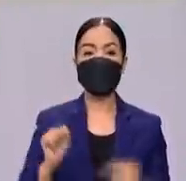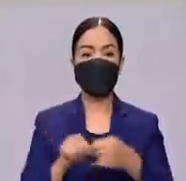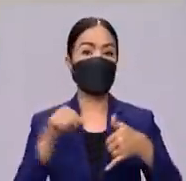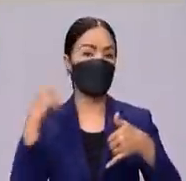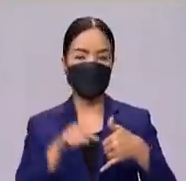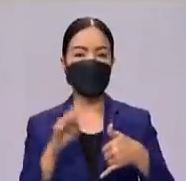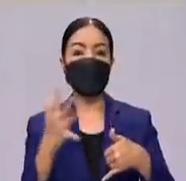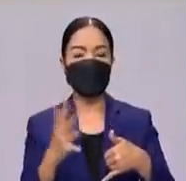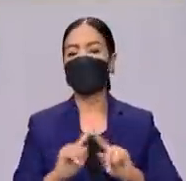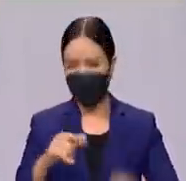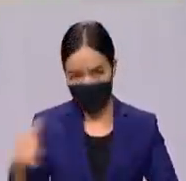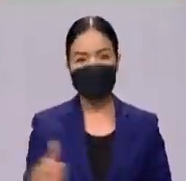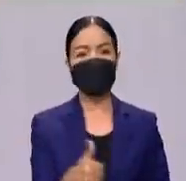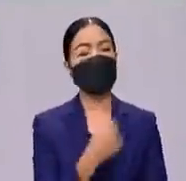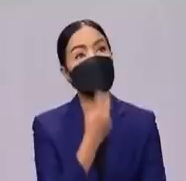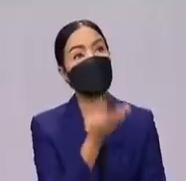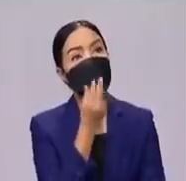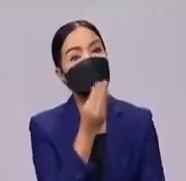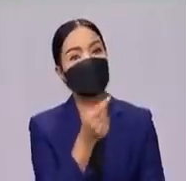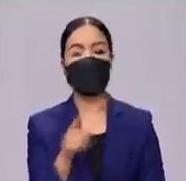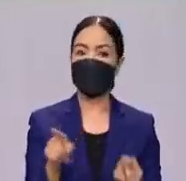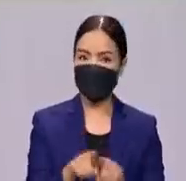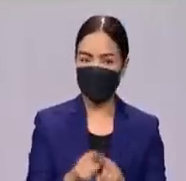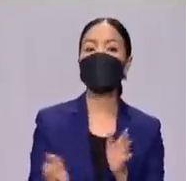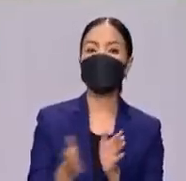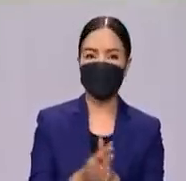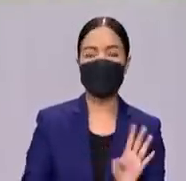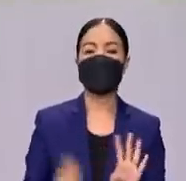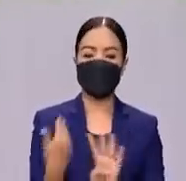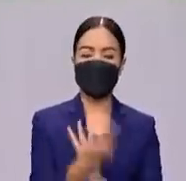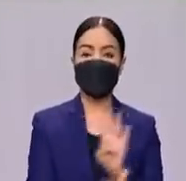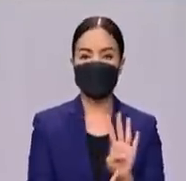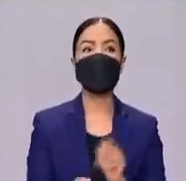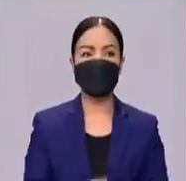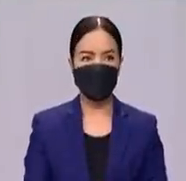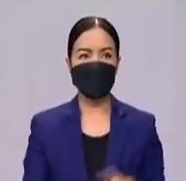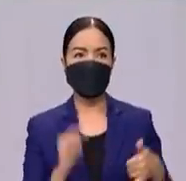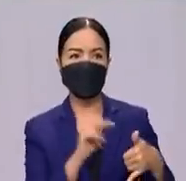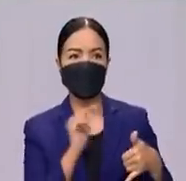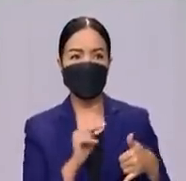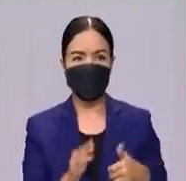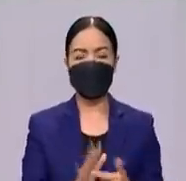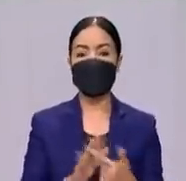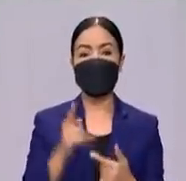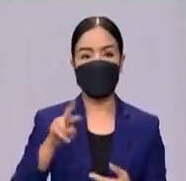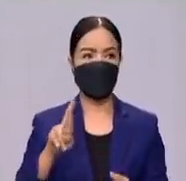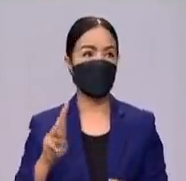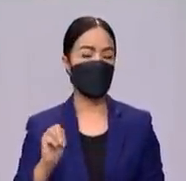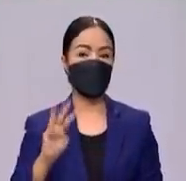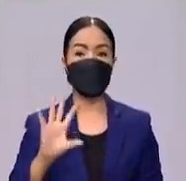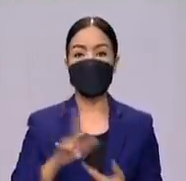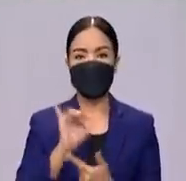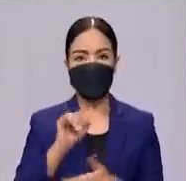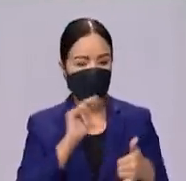แต่ว่าก็เดินทางมารับฟังคำพิพากษานะคะร่วมกันด้วยค่ะโดยได้คอยดูแลนายเปรมชัยอย่างใกล้ชิดค่ะโดยวัน